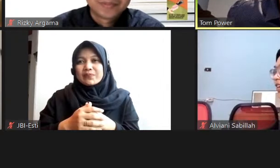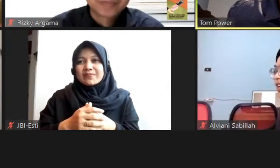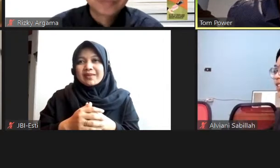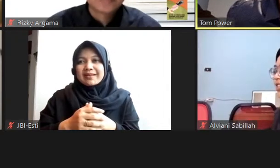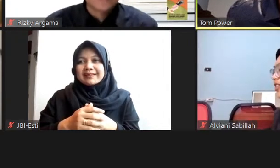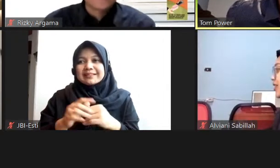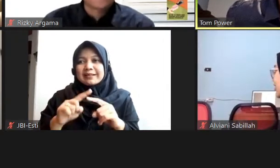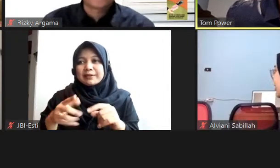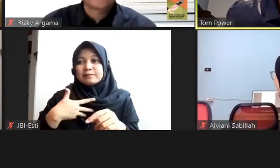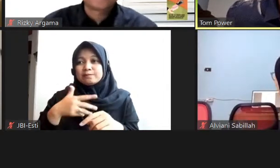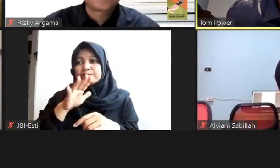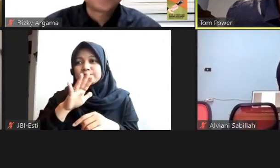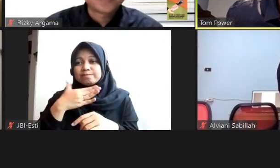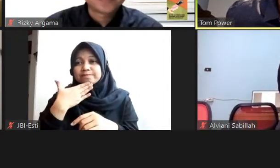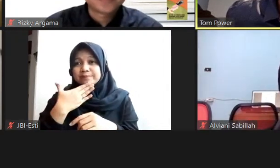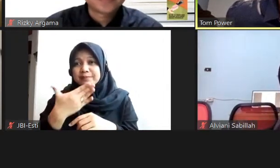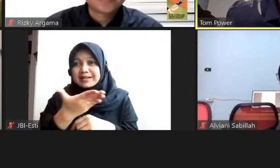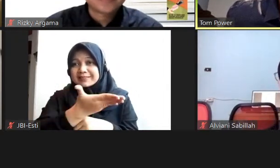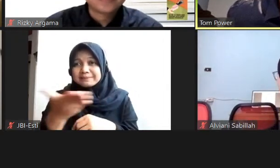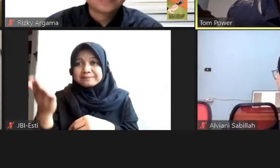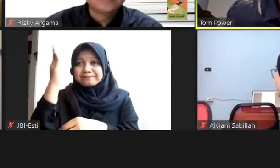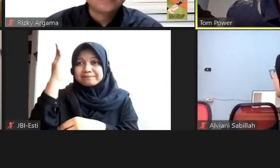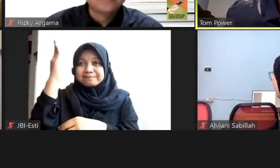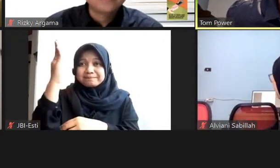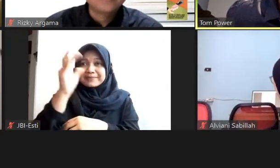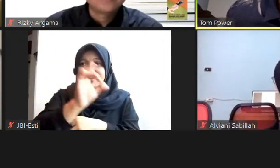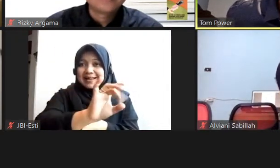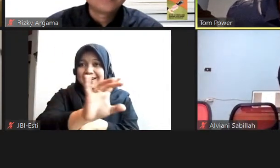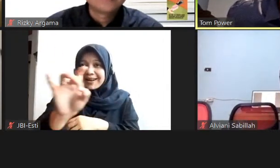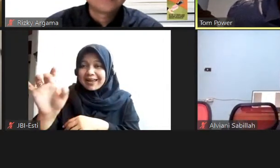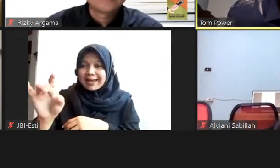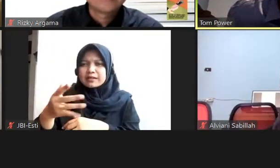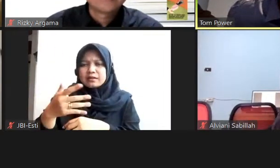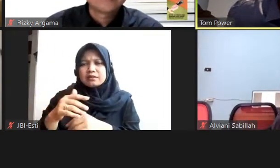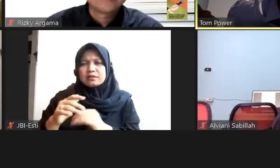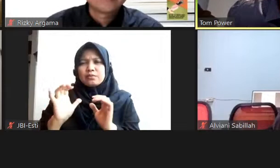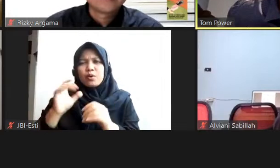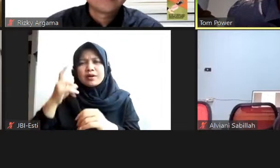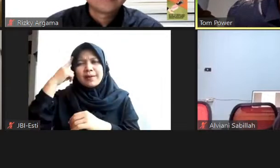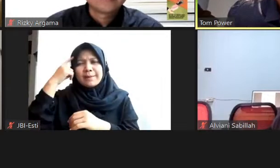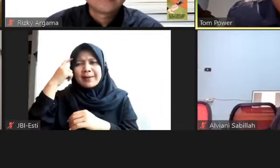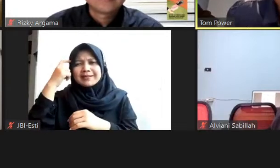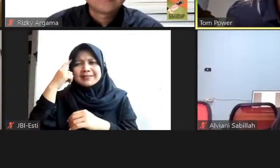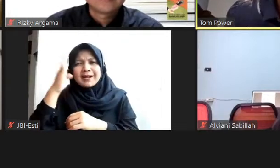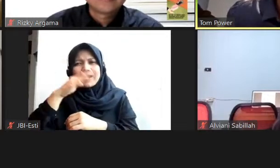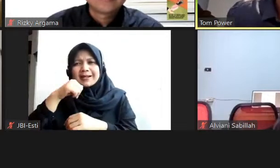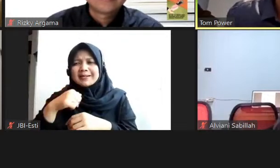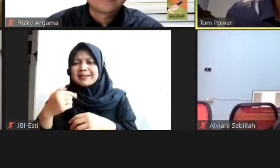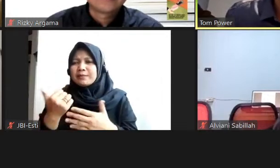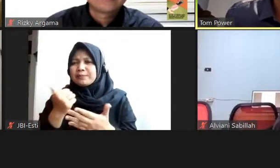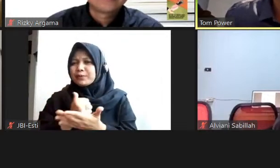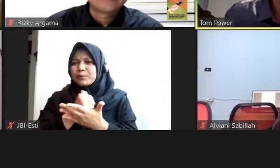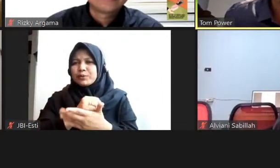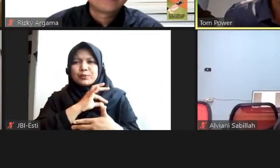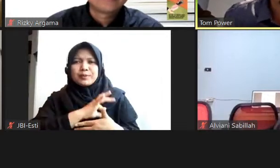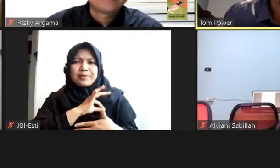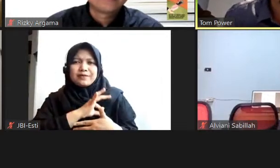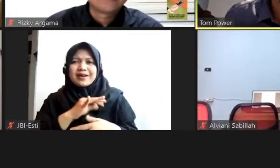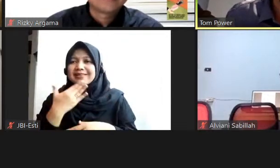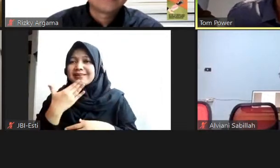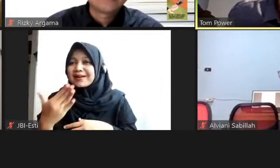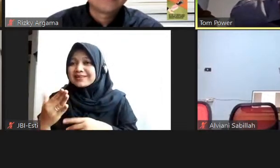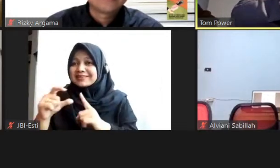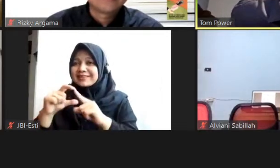kasih kepada para panelis yang lain. Saya banyak belajar hari ini dan ini sangat bermanfaat bagi saya. Jadi terima kasih sekali Mas Damar,